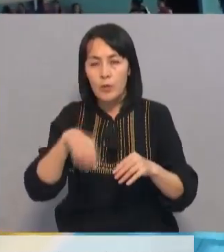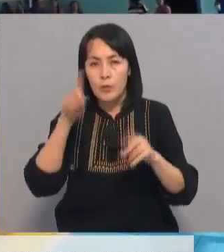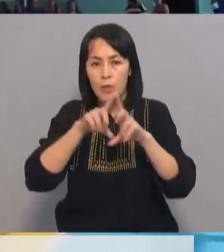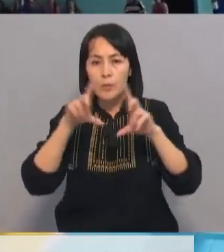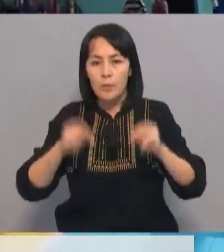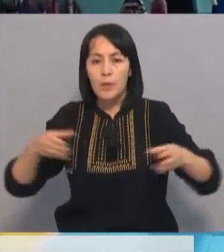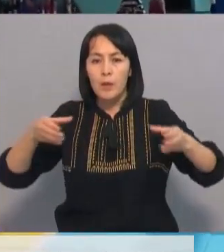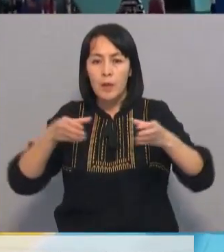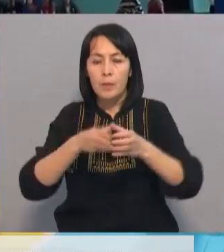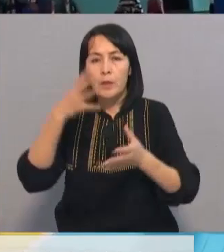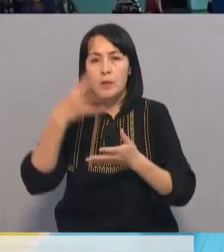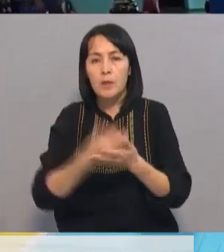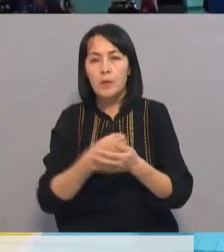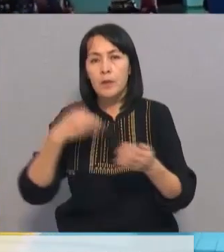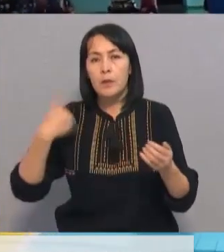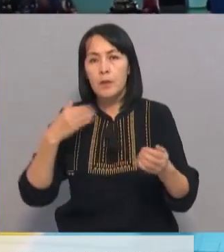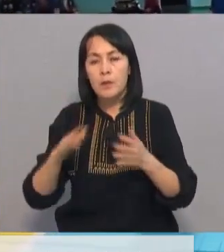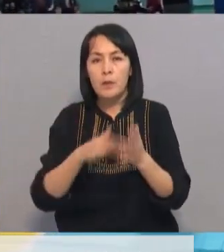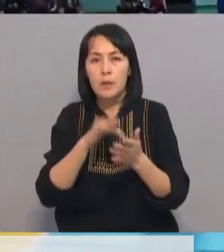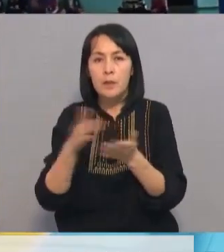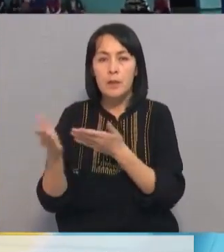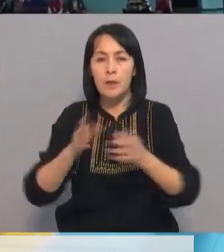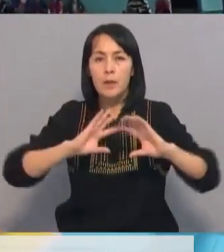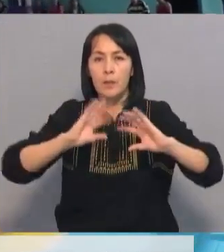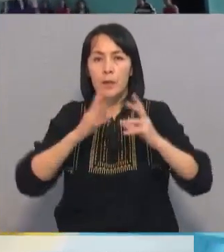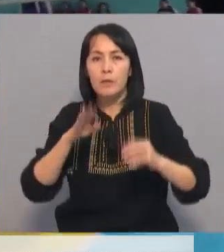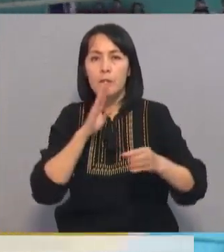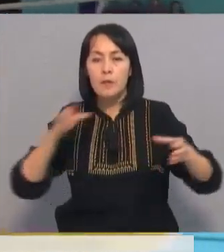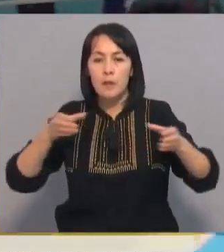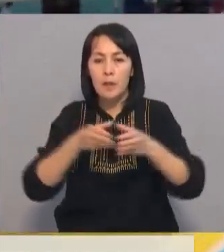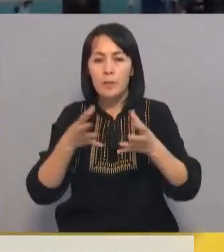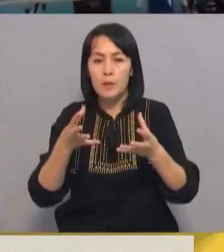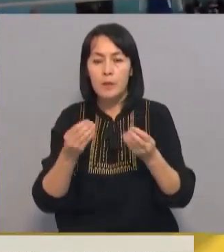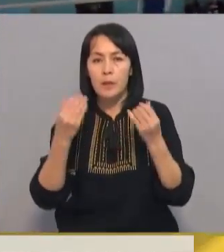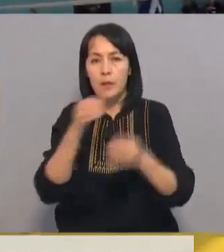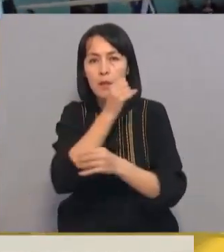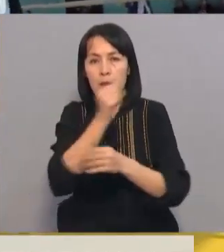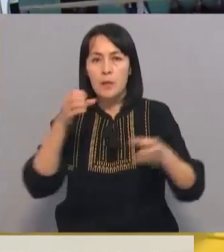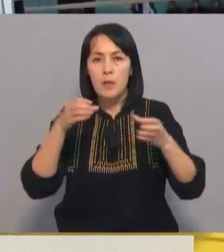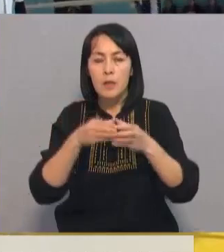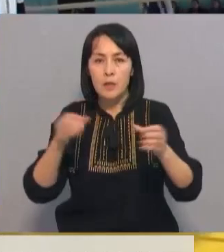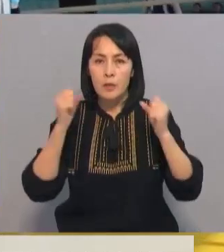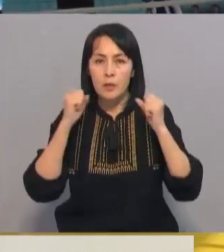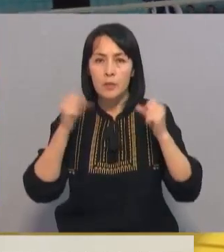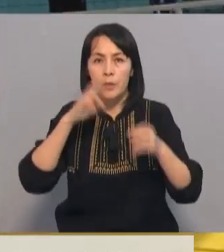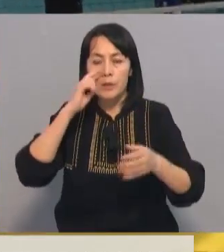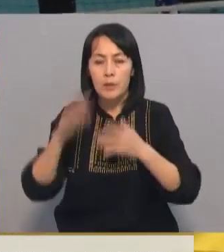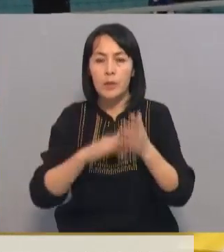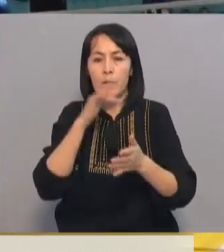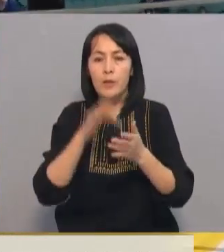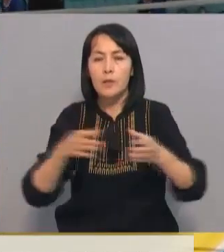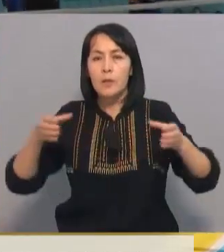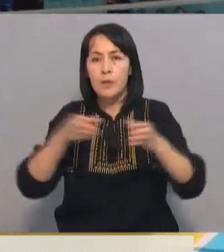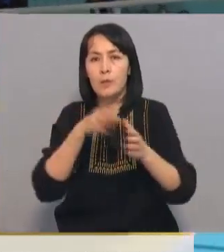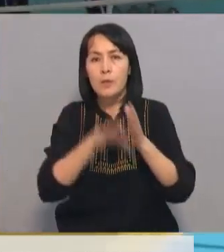мектептің командасын ұтқан Тараз қаласынан келген волейболшылар иемденді. Енді жеңімпаз команданың спортшылары Шымкент қаласының